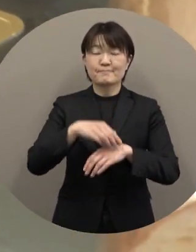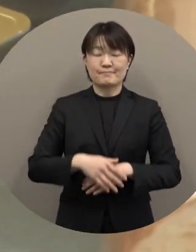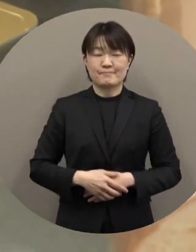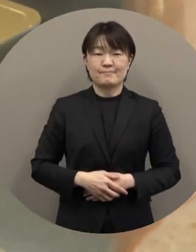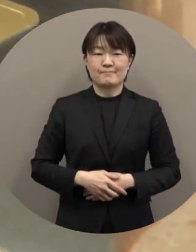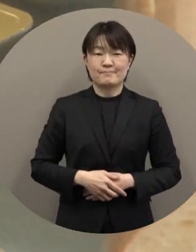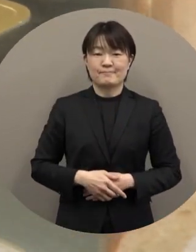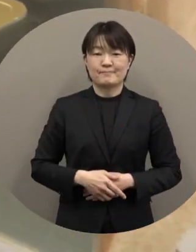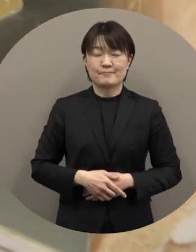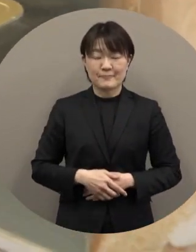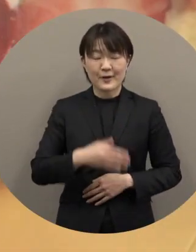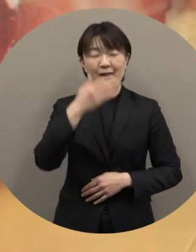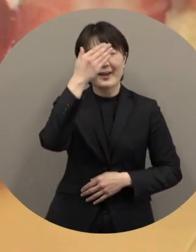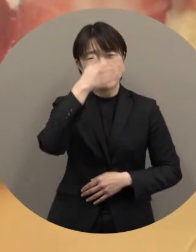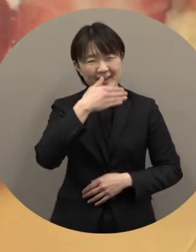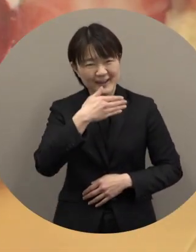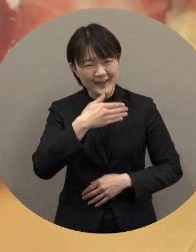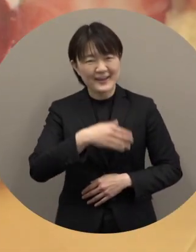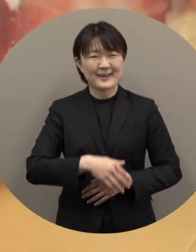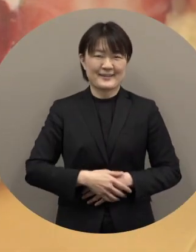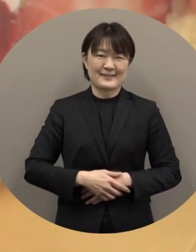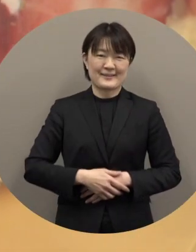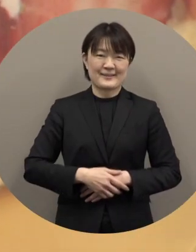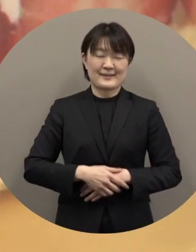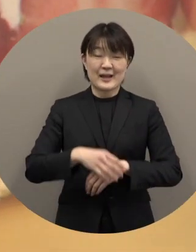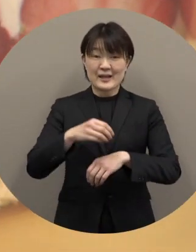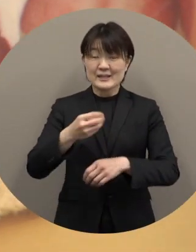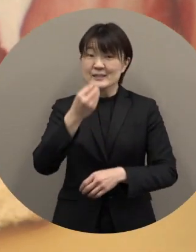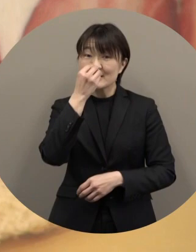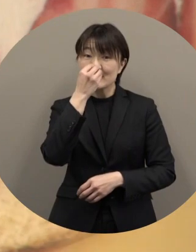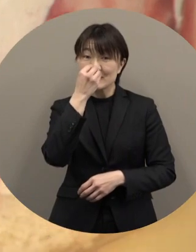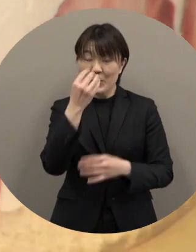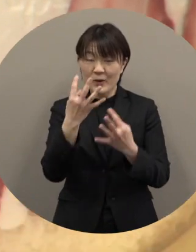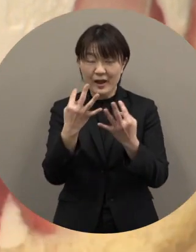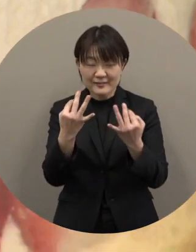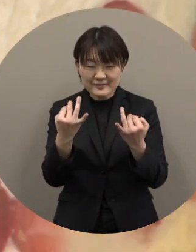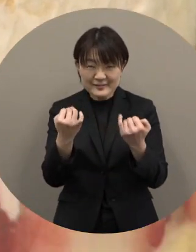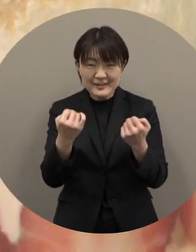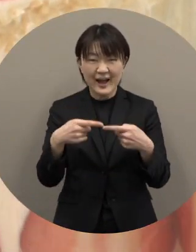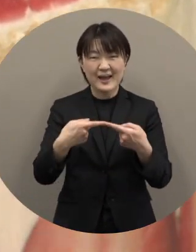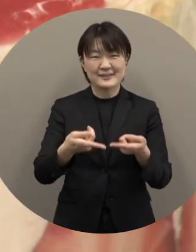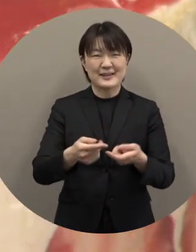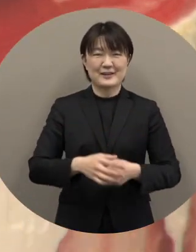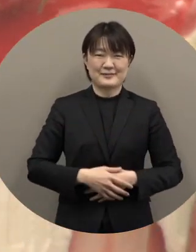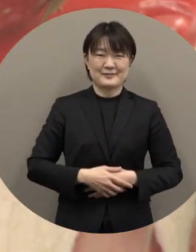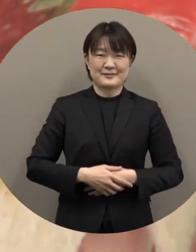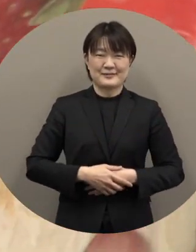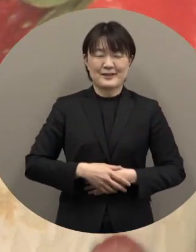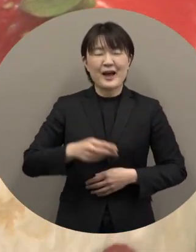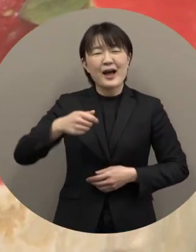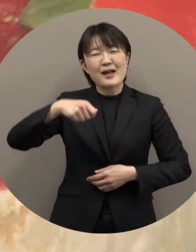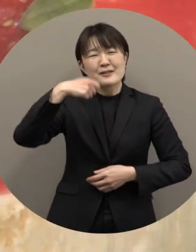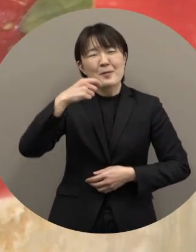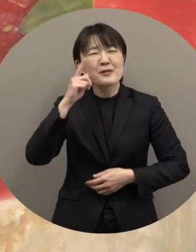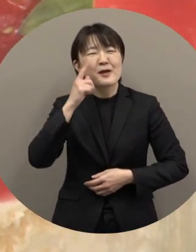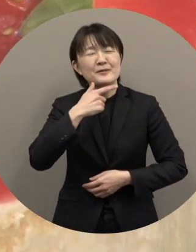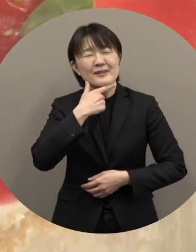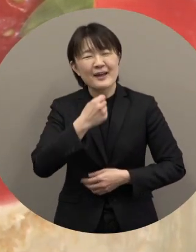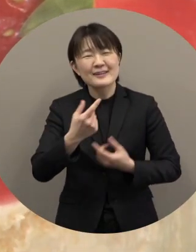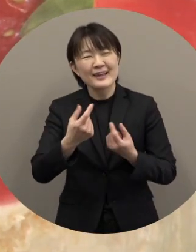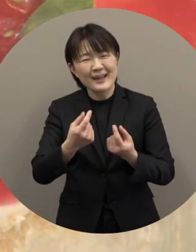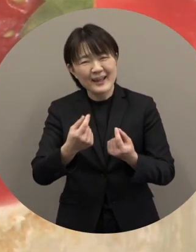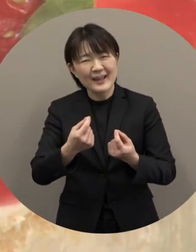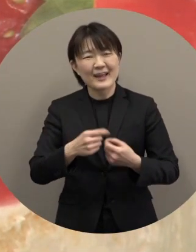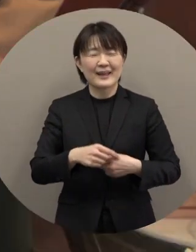れ すごい、 い ちごがたくさん入ってますね。 食べてみたいね。 食べてみたいね。 いやで